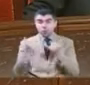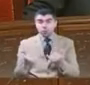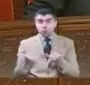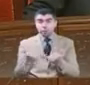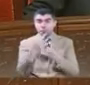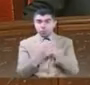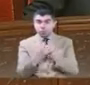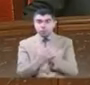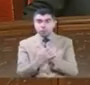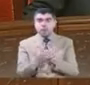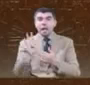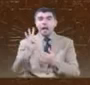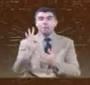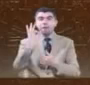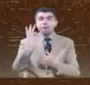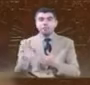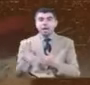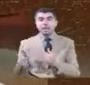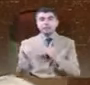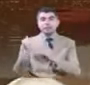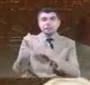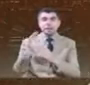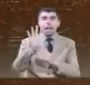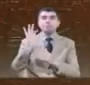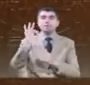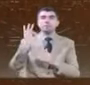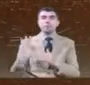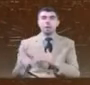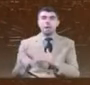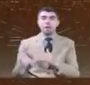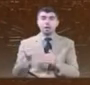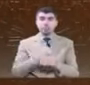4 ديال النقاط هنا وربعة النقاط هنا نردوها 50%.